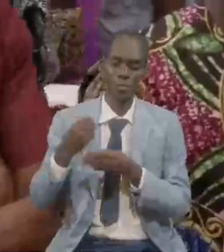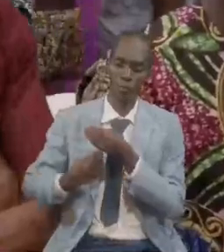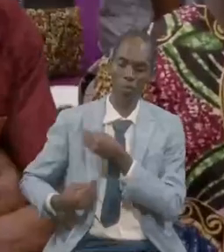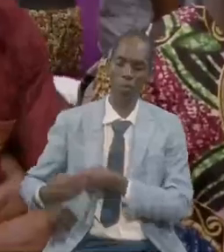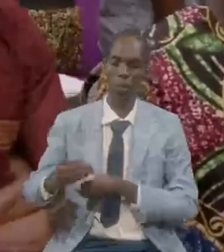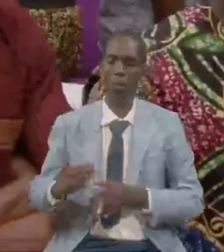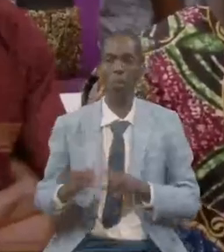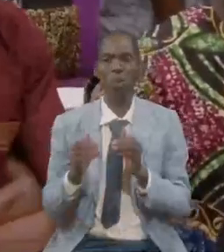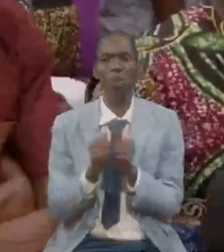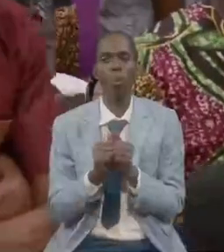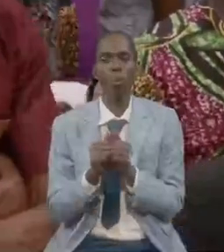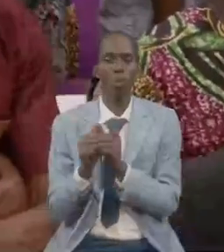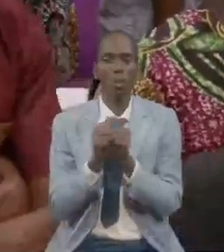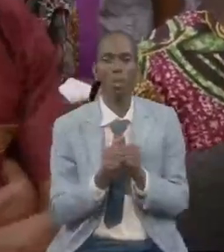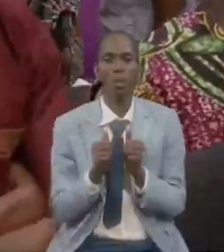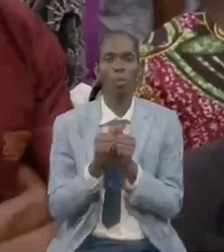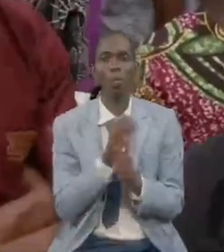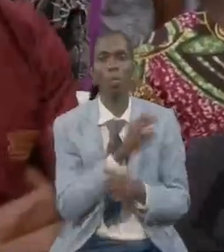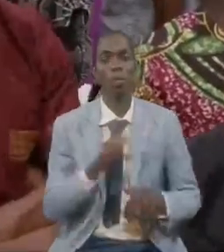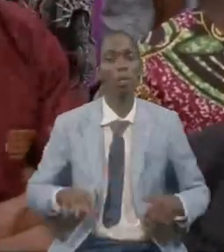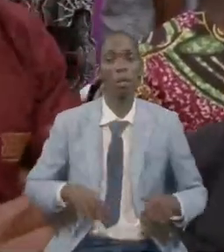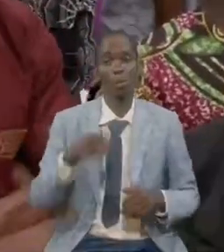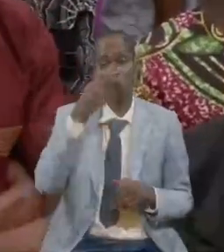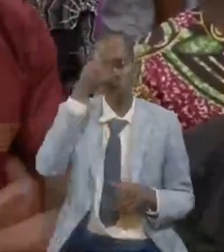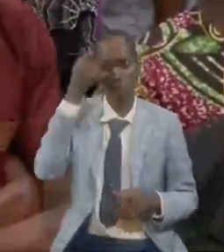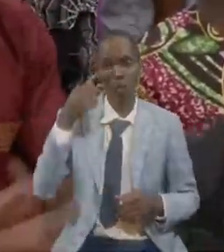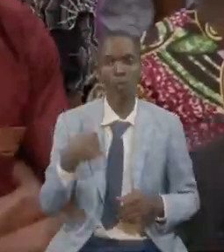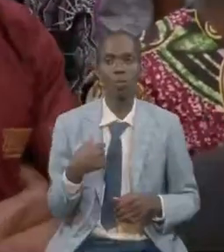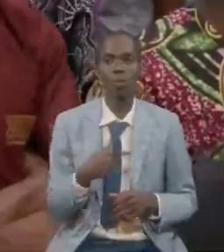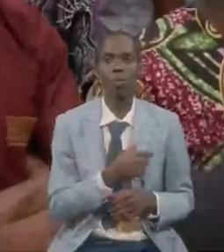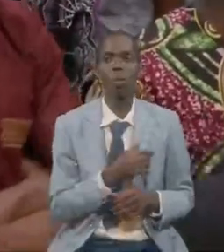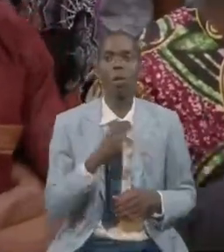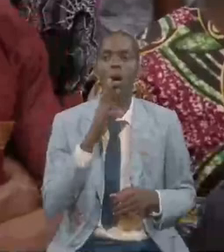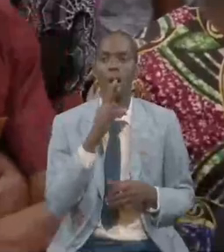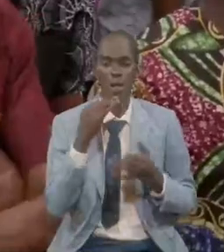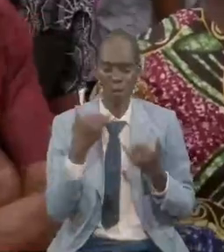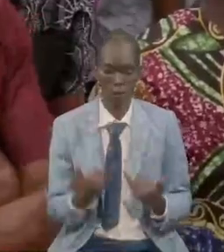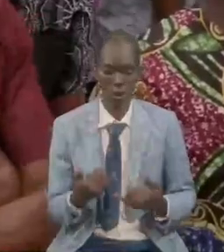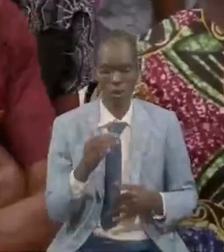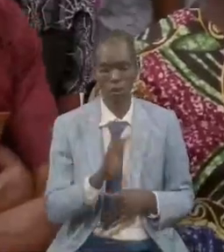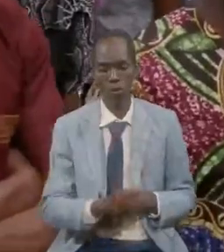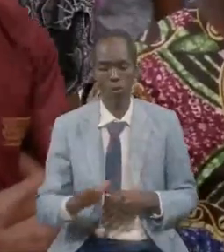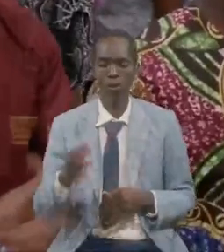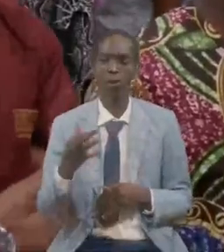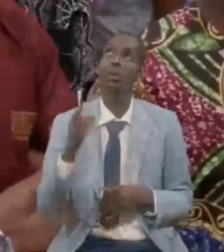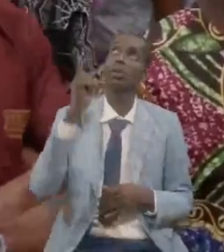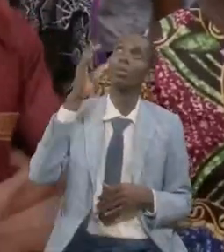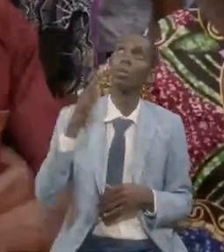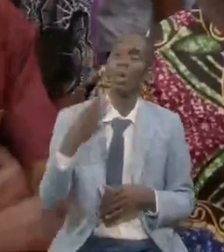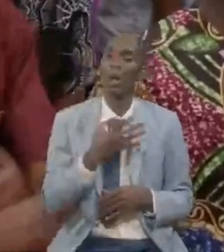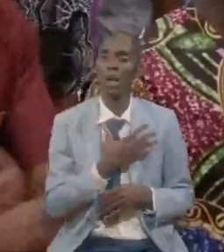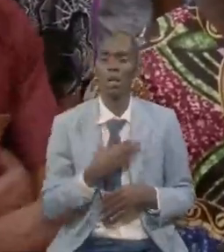Nous sommes co-héritiers avec Christ parce que nous sommes maintenant enfants de Dieu. Et nous